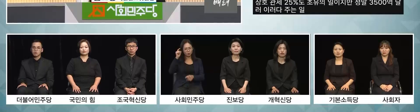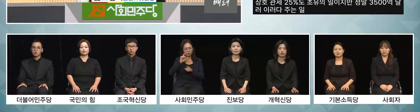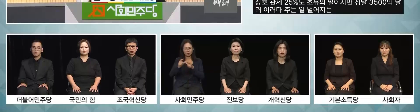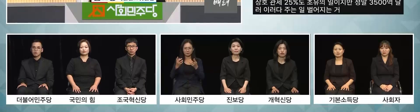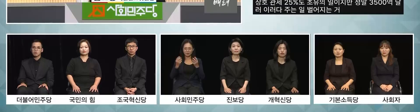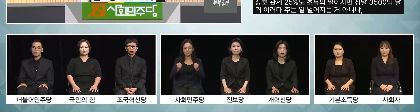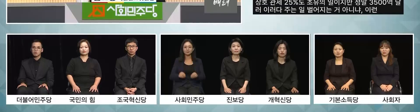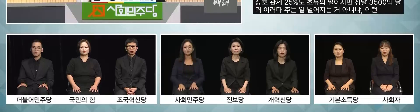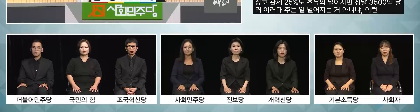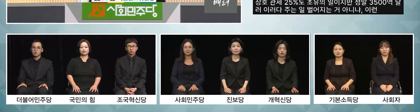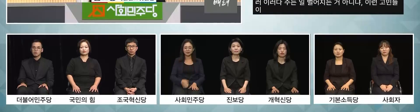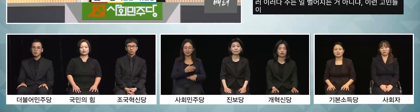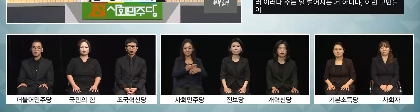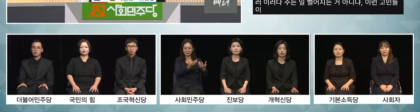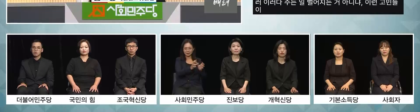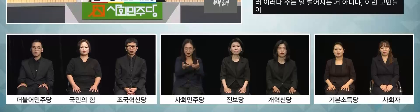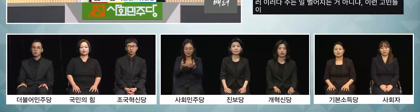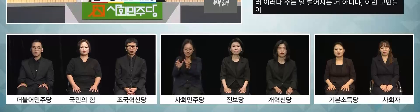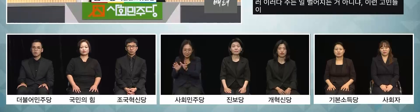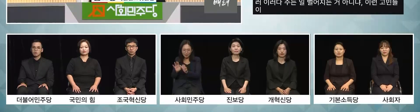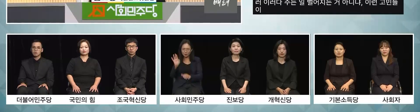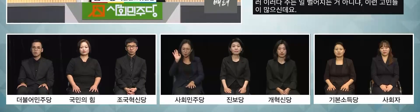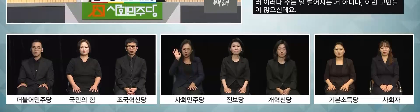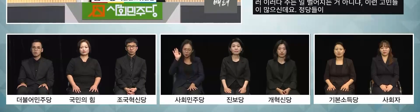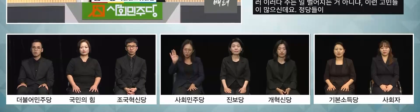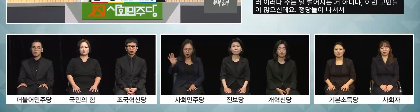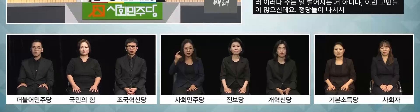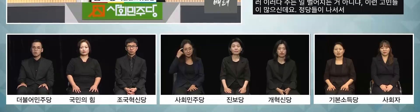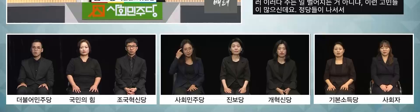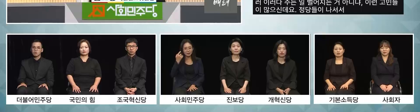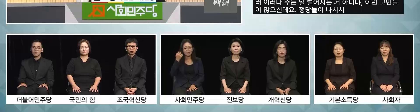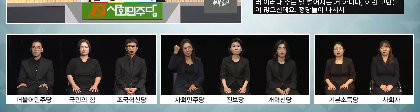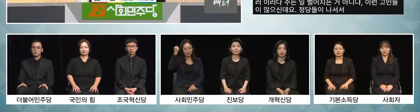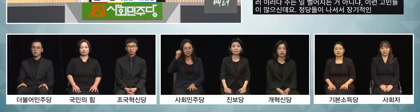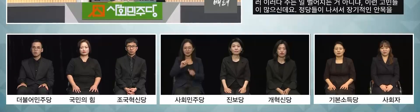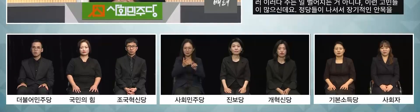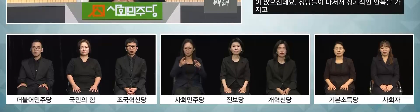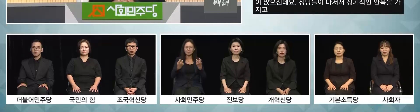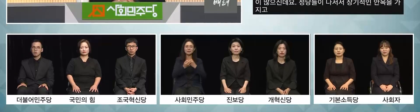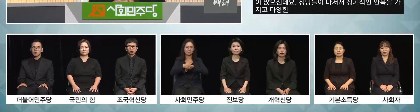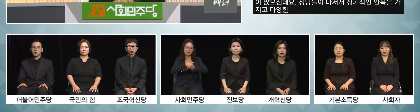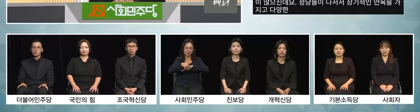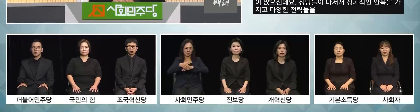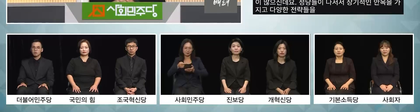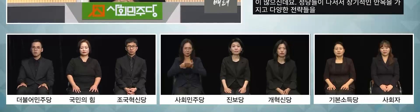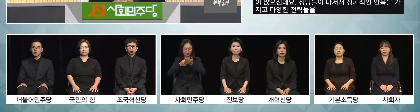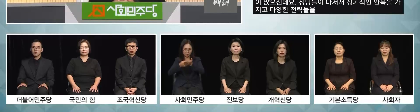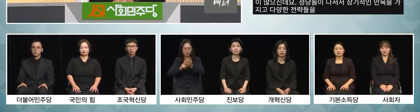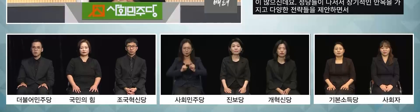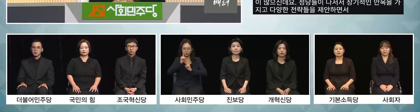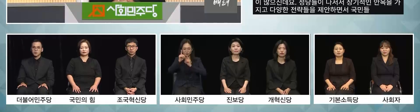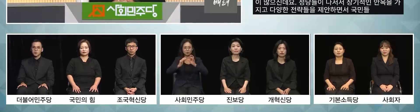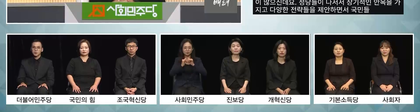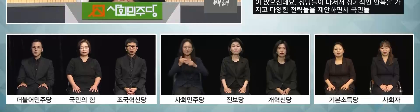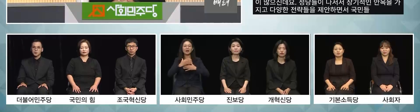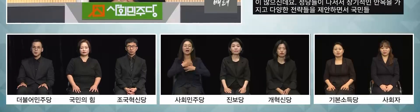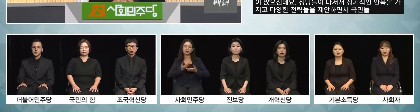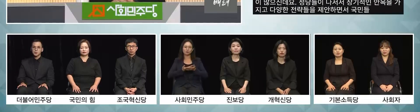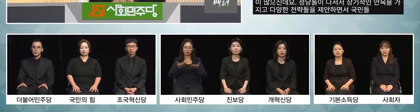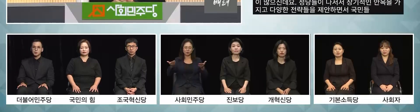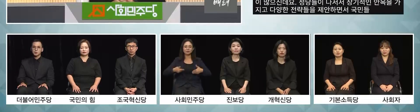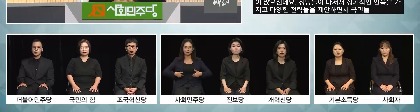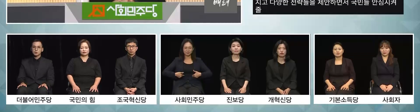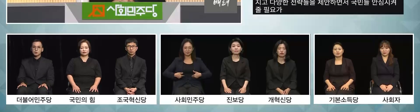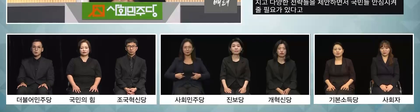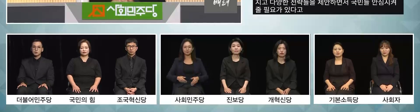많으신데요. 정당들이 나서서 좀 장기적인 안목을 가지고 다양한 전략들을 제안하면서 국민들을 안심시켜 줄 필요가